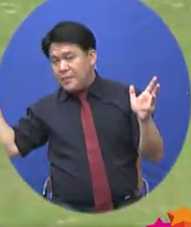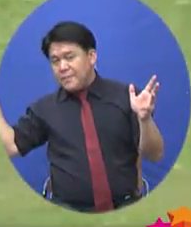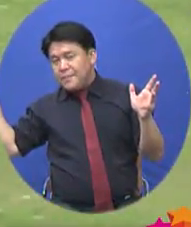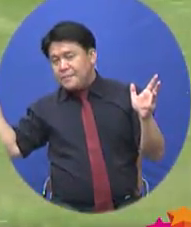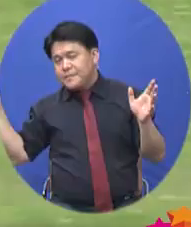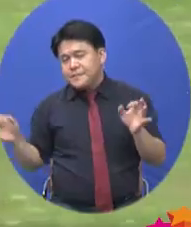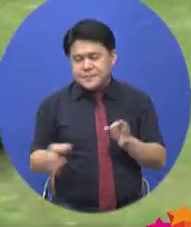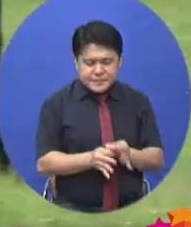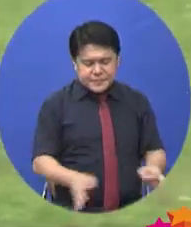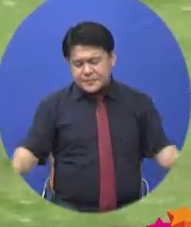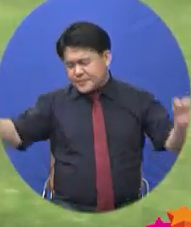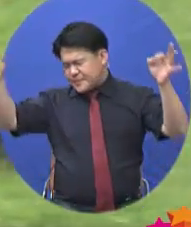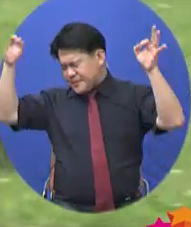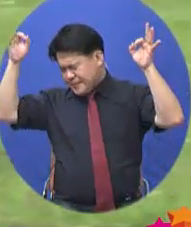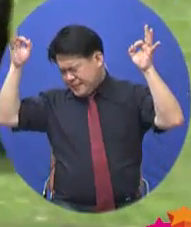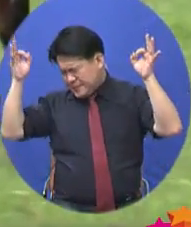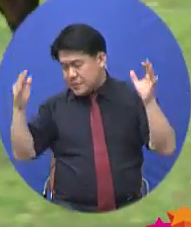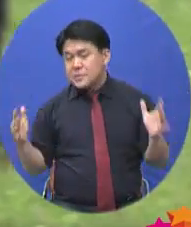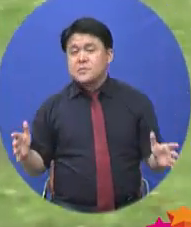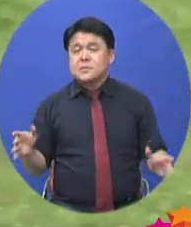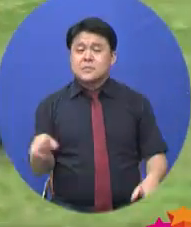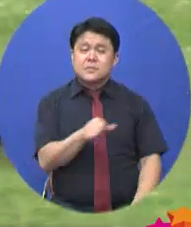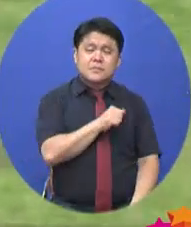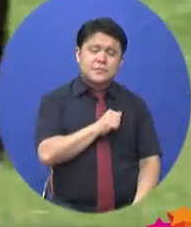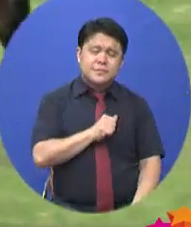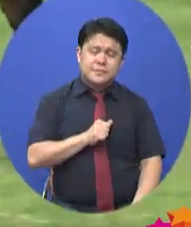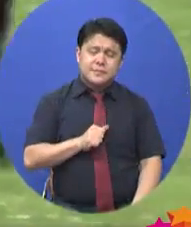비껴가건만 그 얼마나